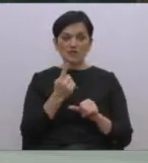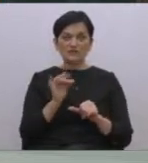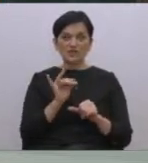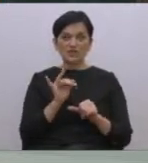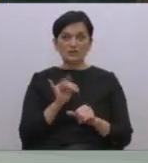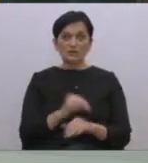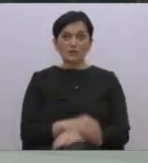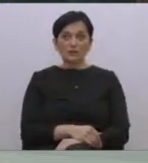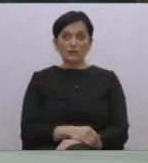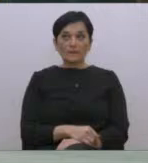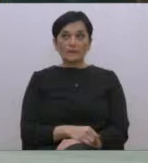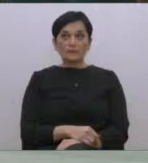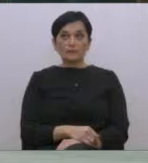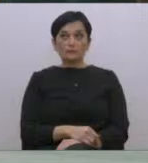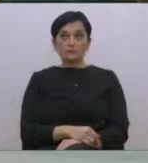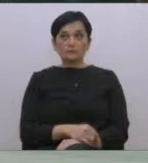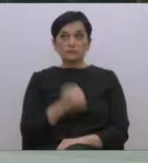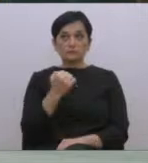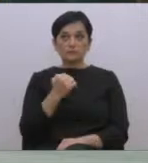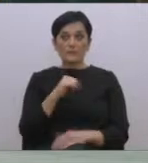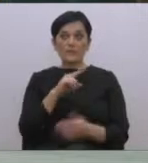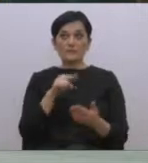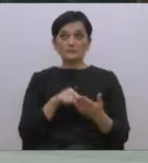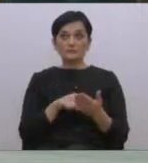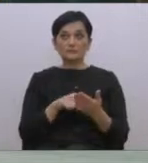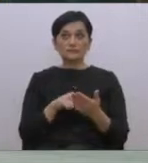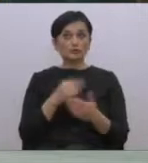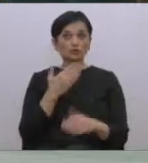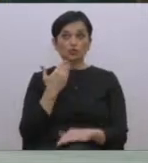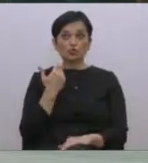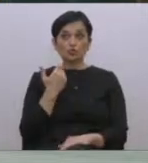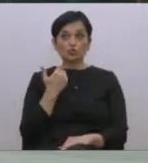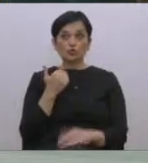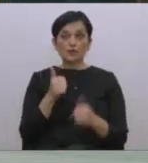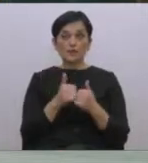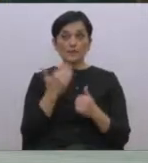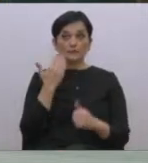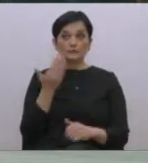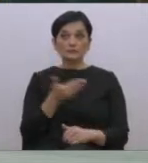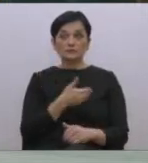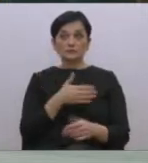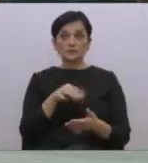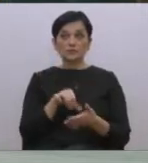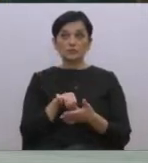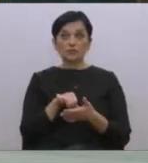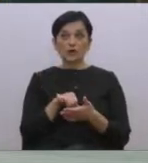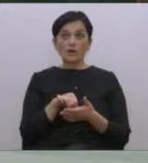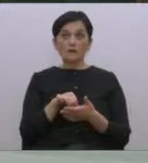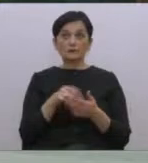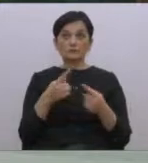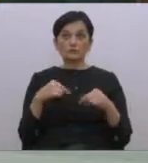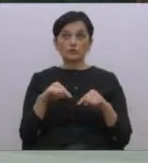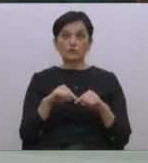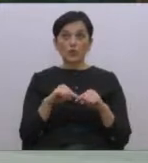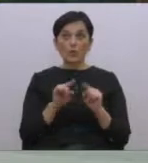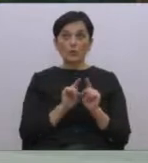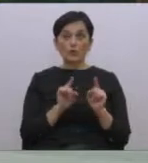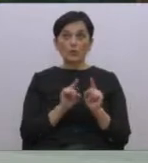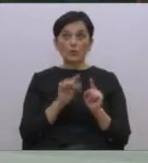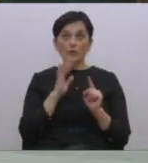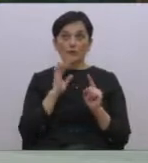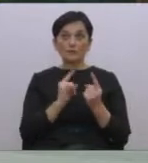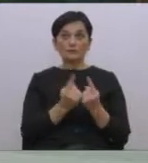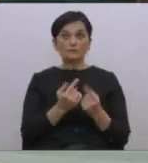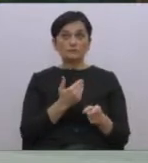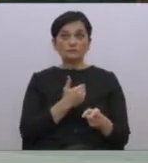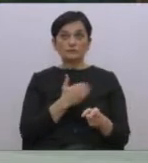იანვრიდან. Ალბათ, კითხვები არ არის, თანამხსენებელ სასრულს გამოსვლა, კომიტეტებს, ოპოზიციას,